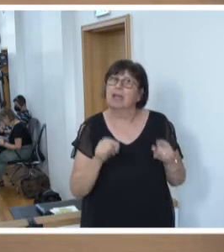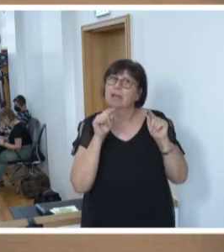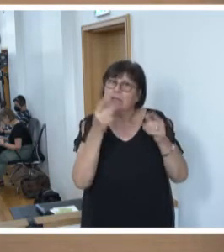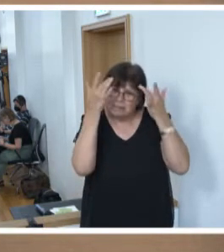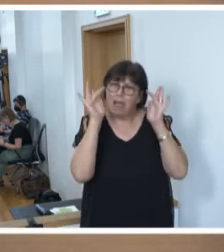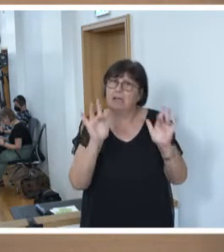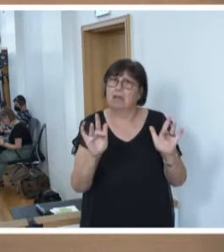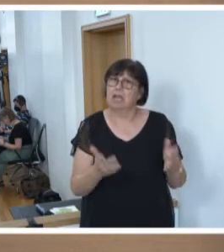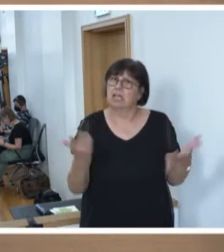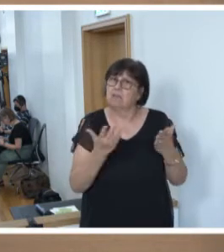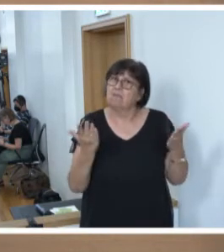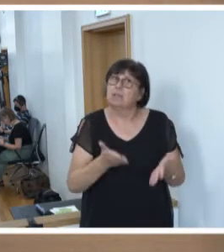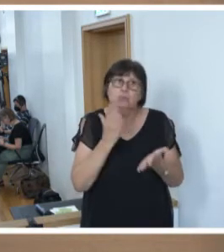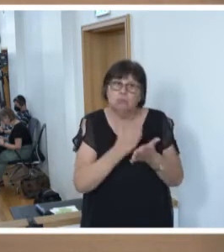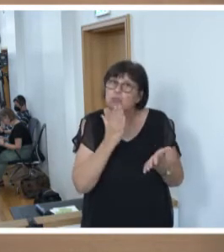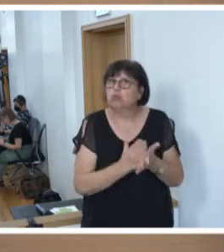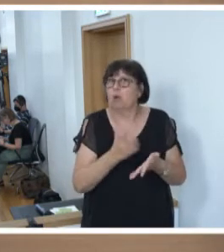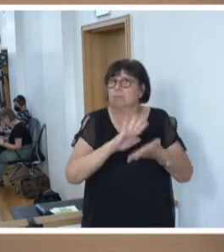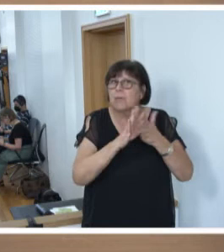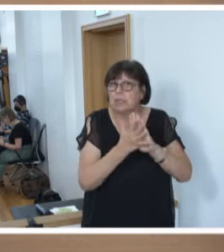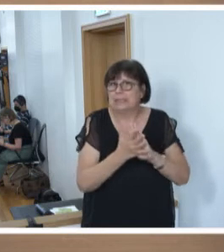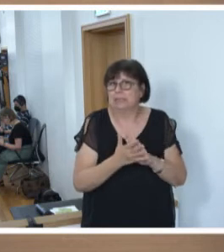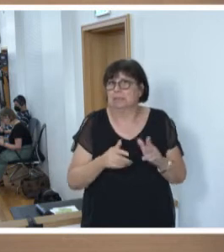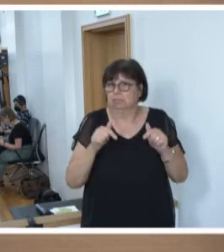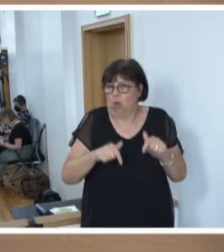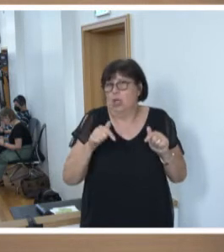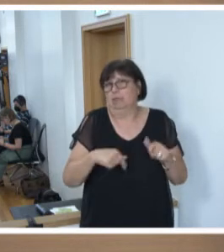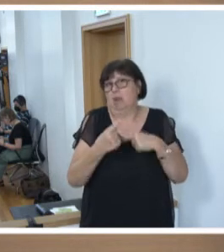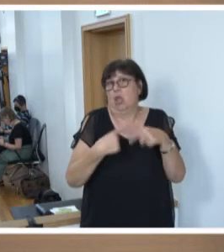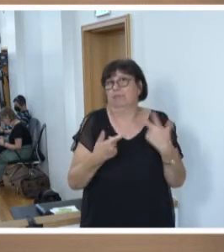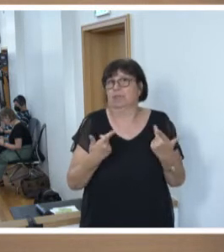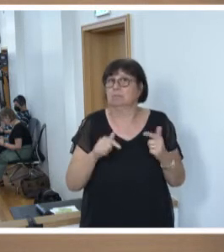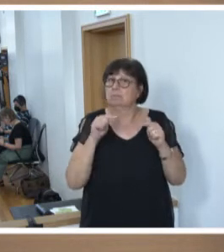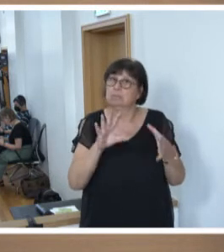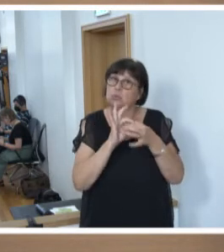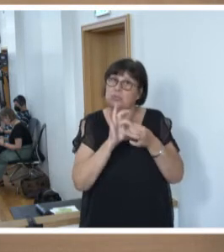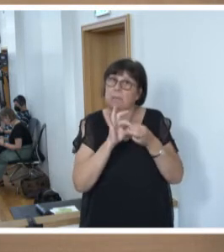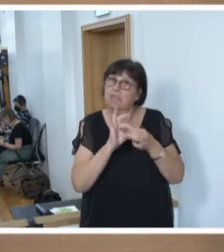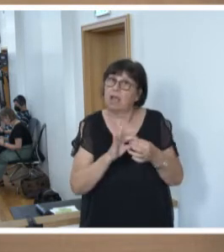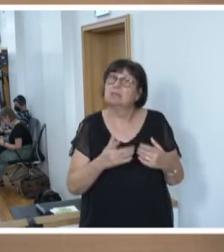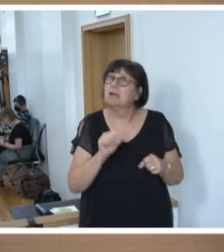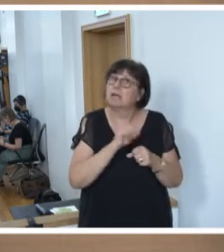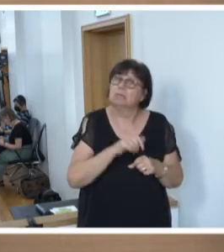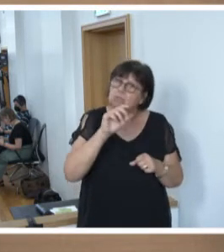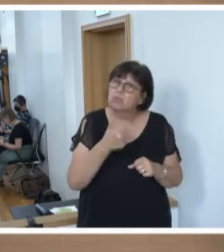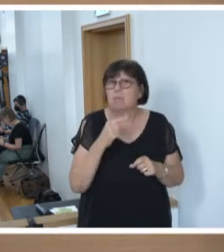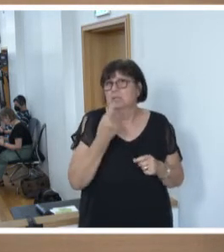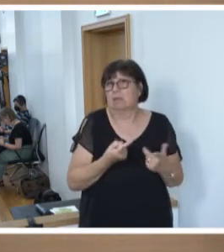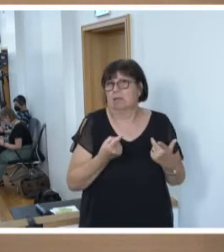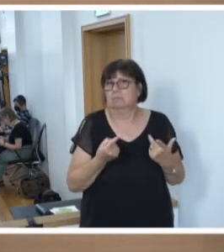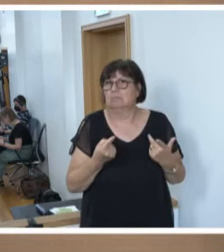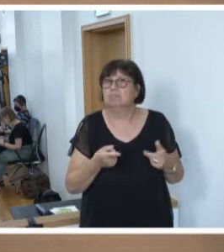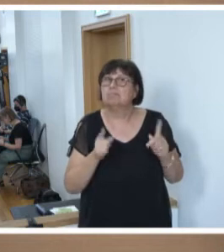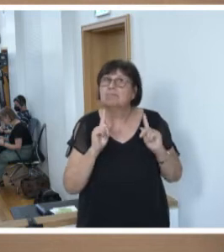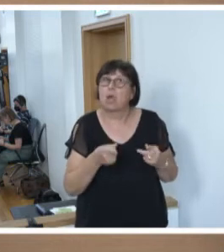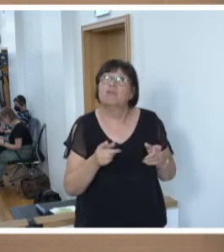anerkennen, was bereits gelebte Praxis und Realität ist. Und in diesem Zusammenhang kann man auch ruhig nochmal erwähnen, dass es vor allem auch